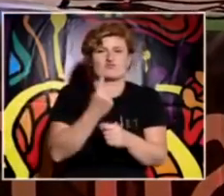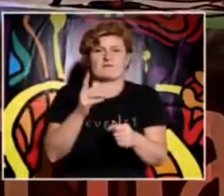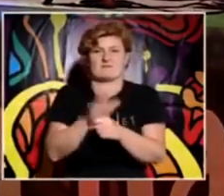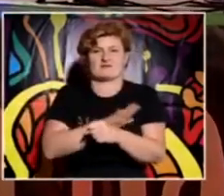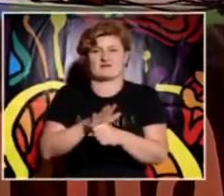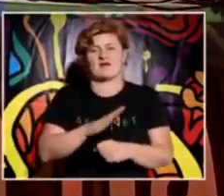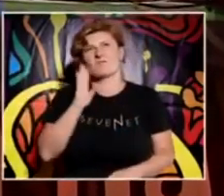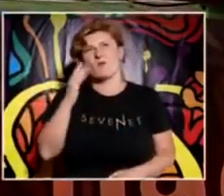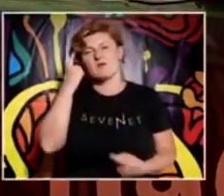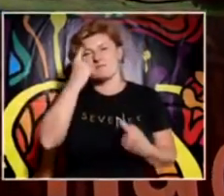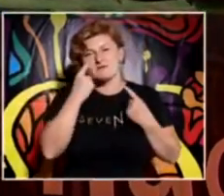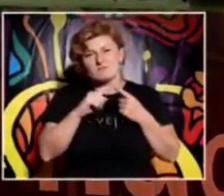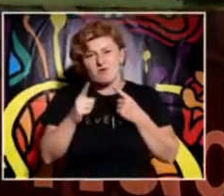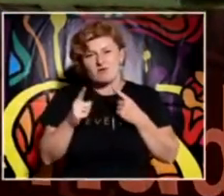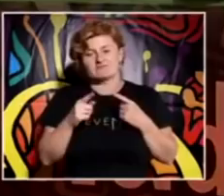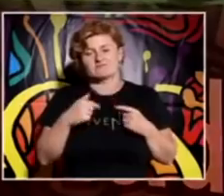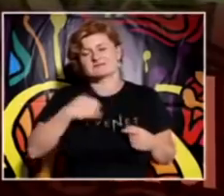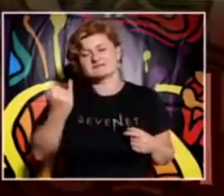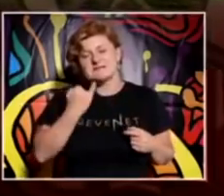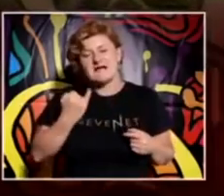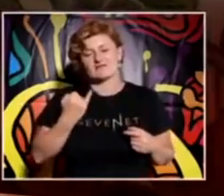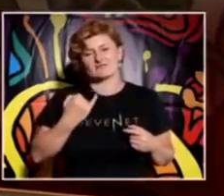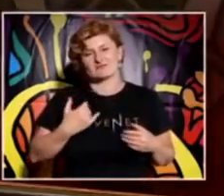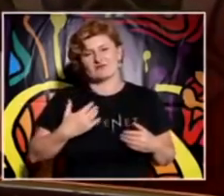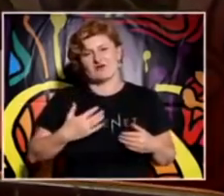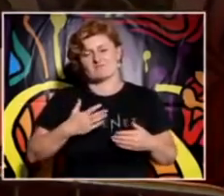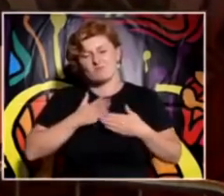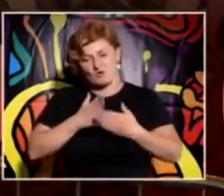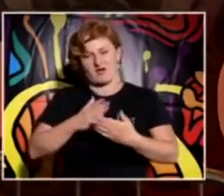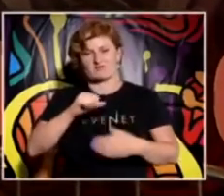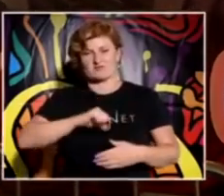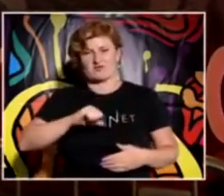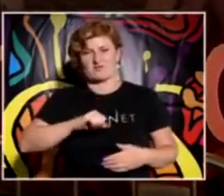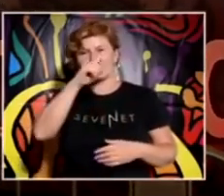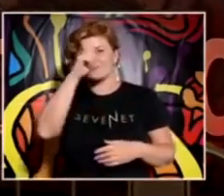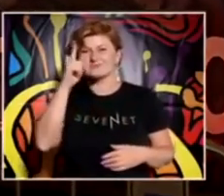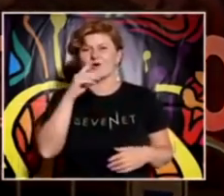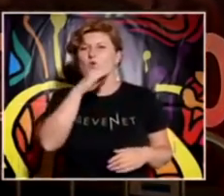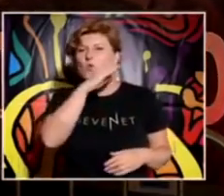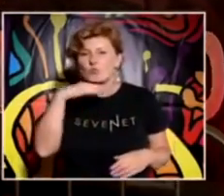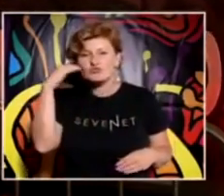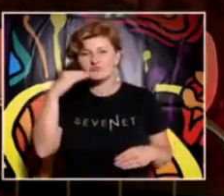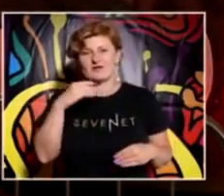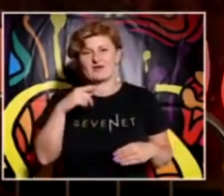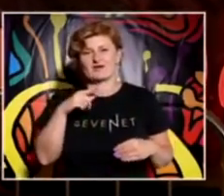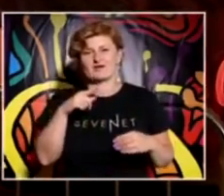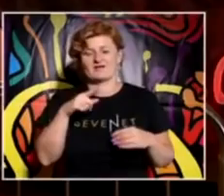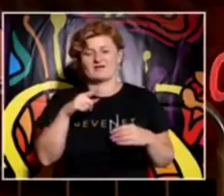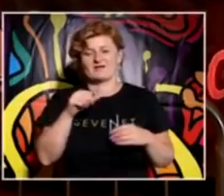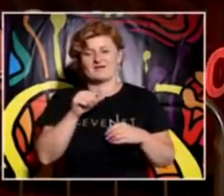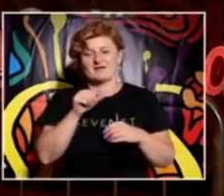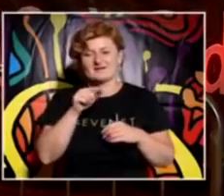sobie dam radę. Albo przynajmniej ludzie ci pomogą. Wystarczy po prostu uśmiech, jest takim uniwersalnym